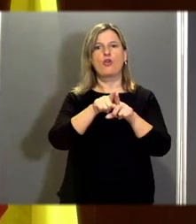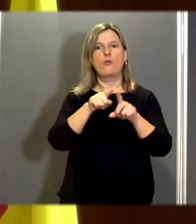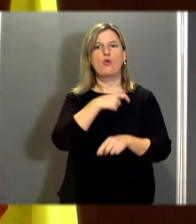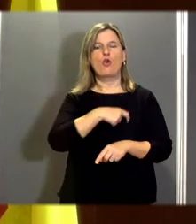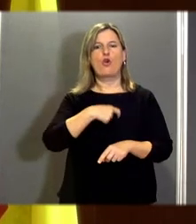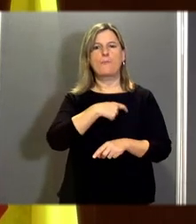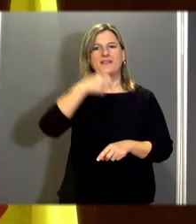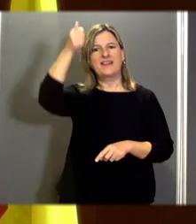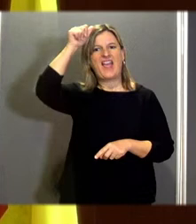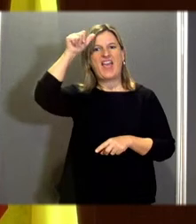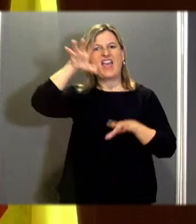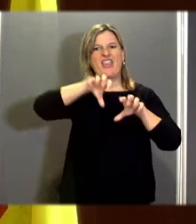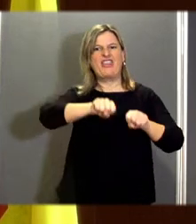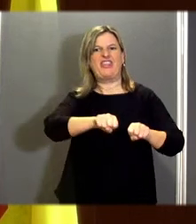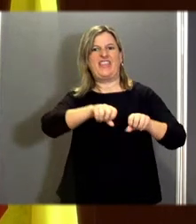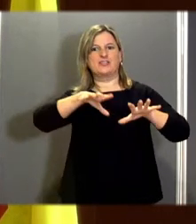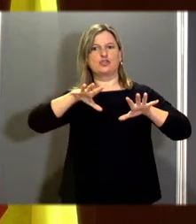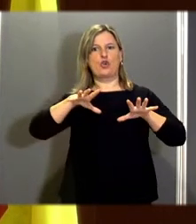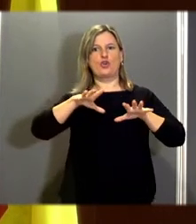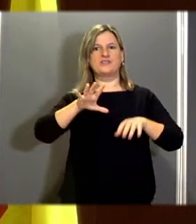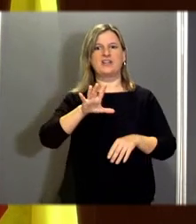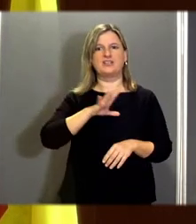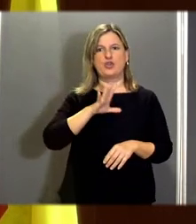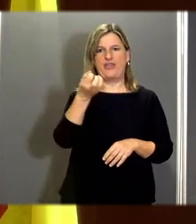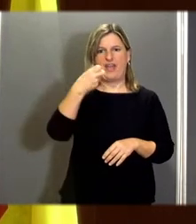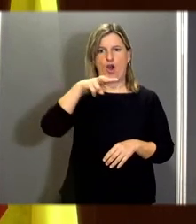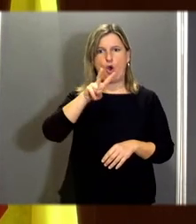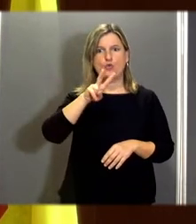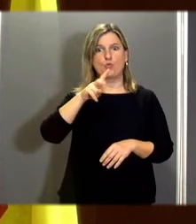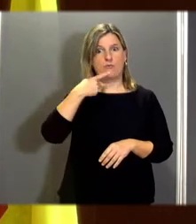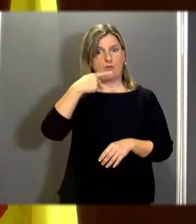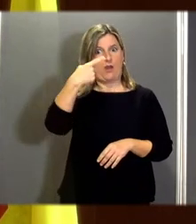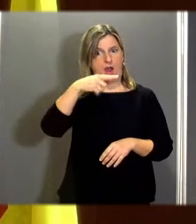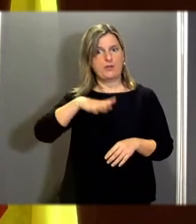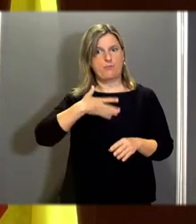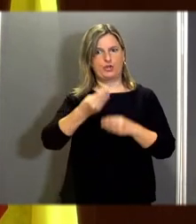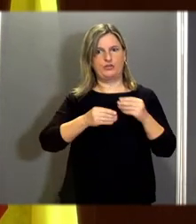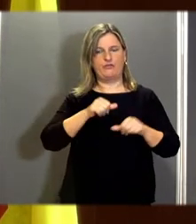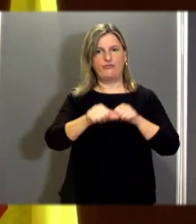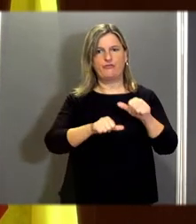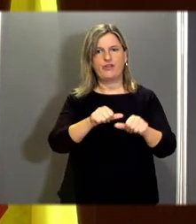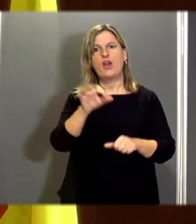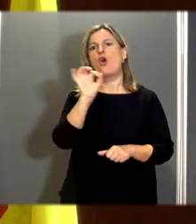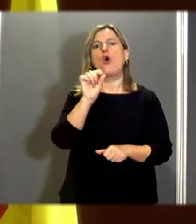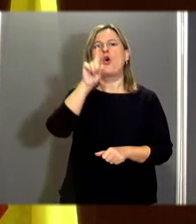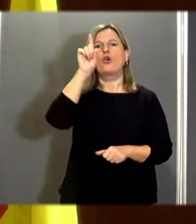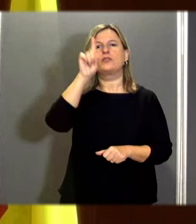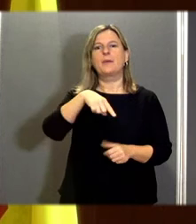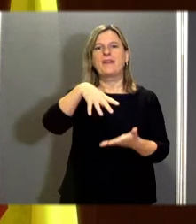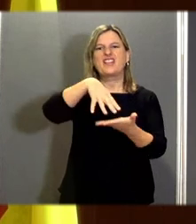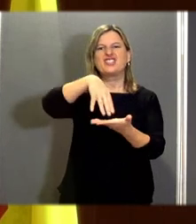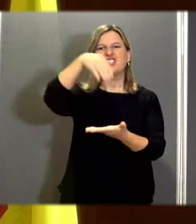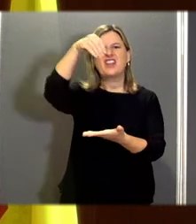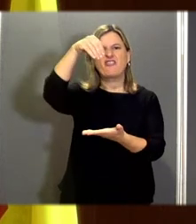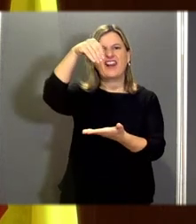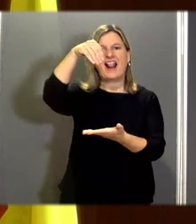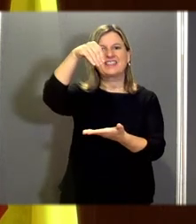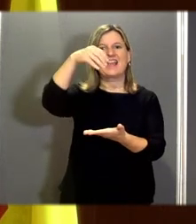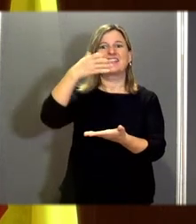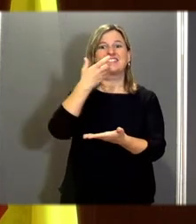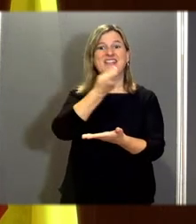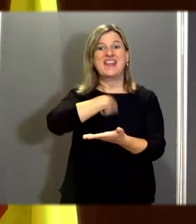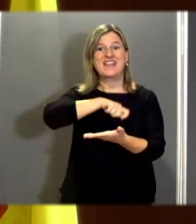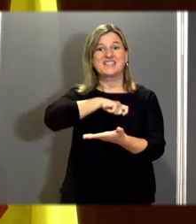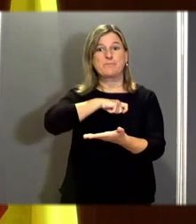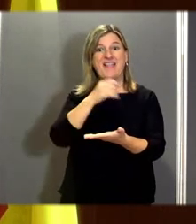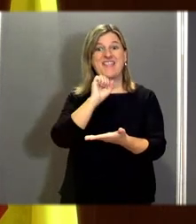de les Nacions Unides, i això encara existeix, es podria activar, es va dir. També afegir-se a Gibraltar si Espanya la reclama, ja